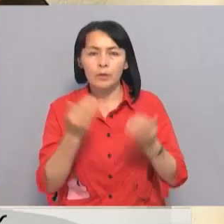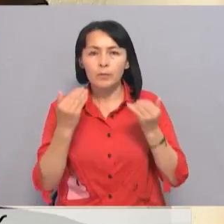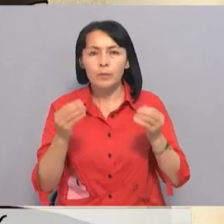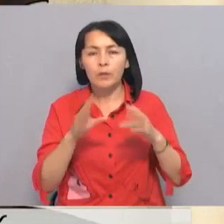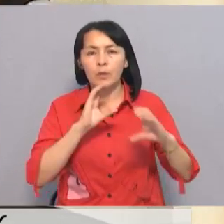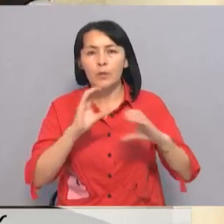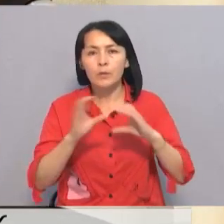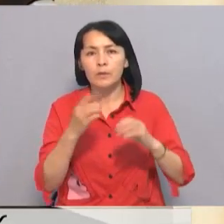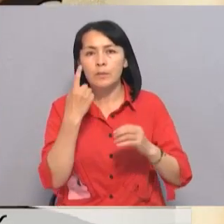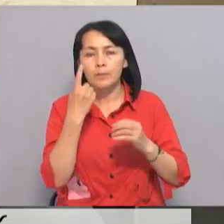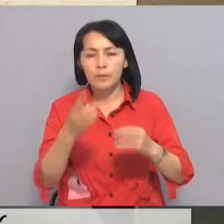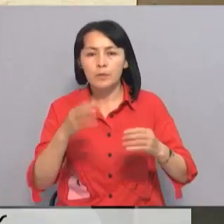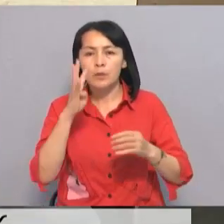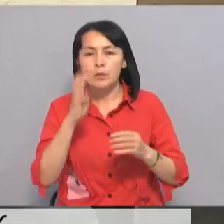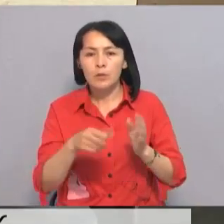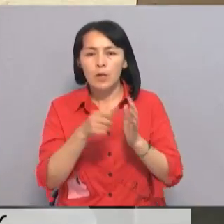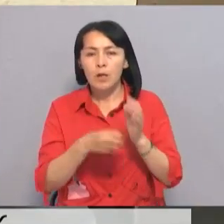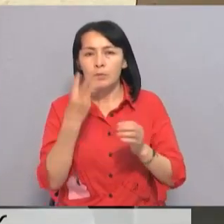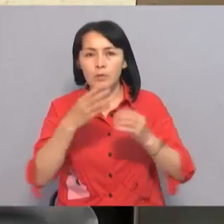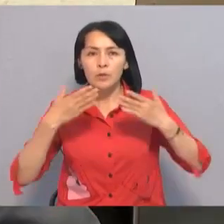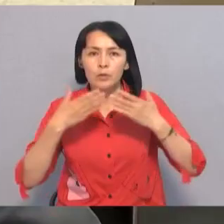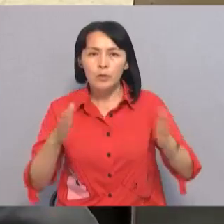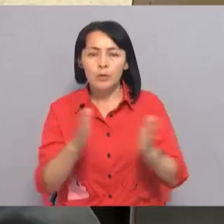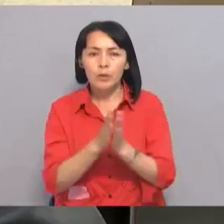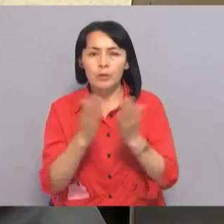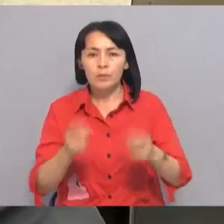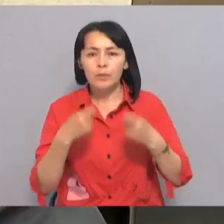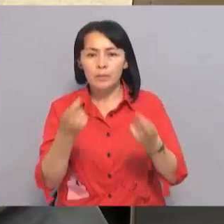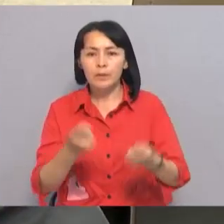Биыл университет алғашқы 463 түлекке диплом